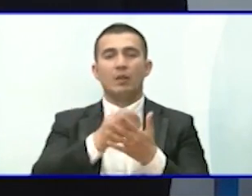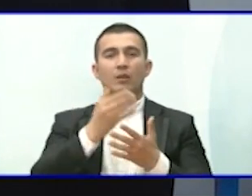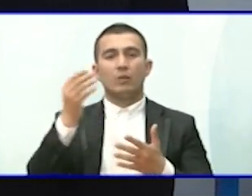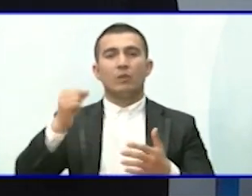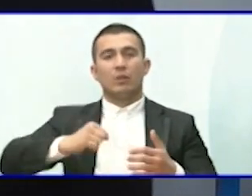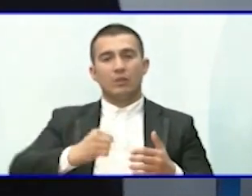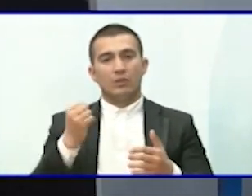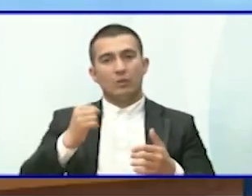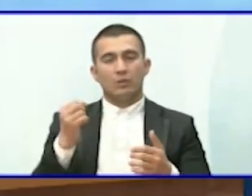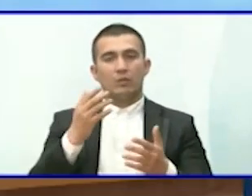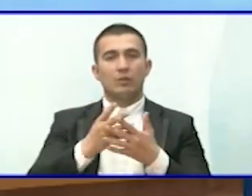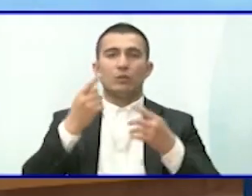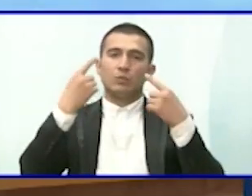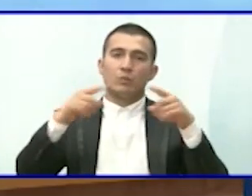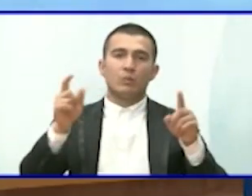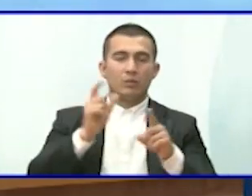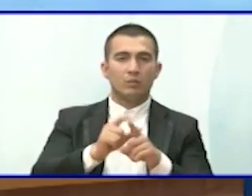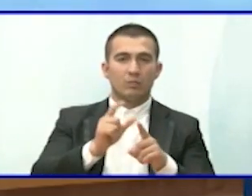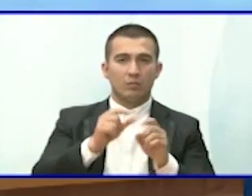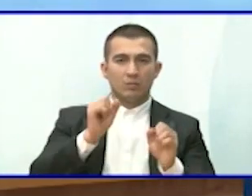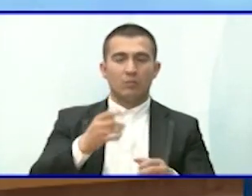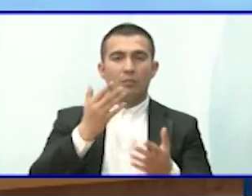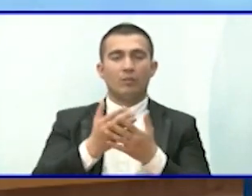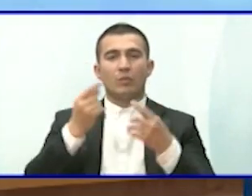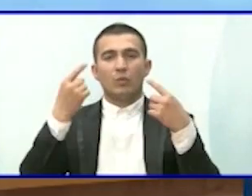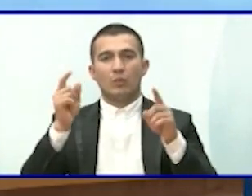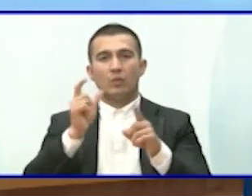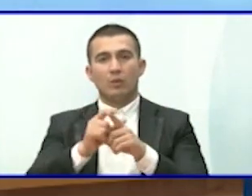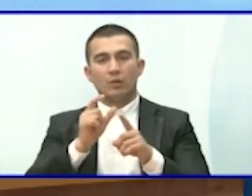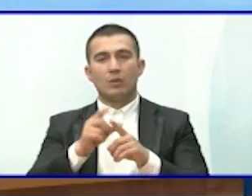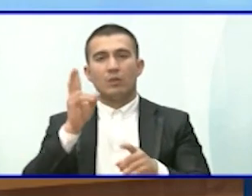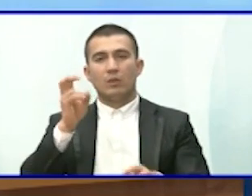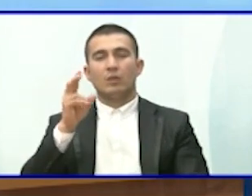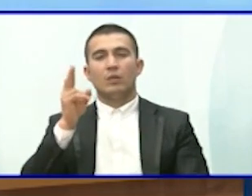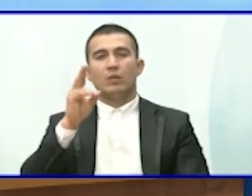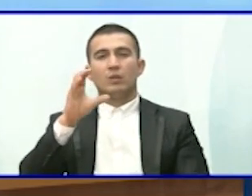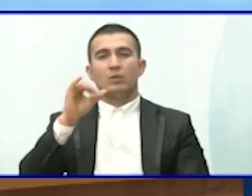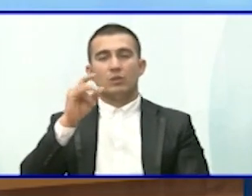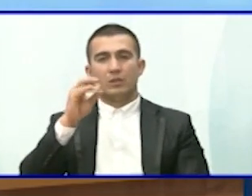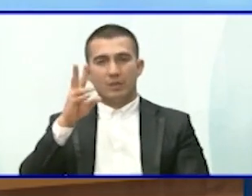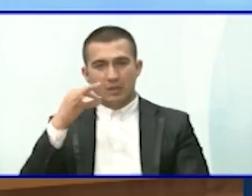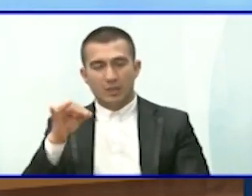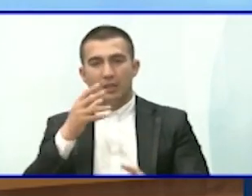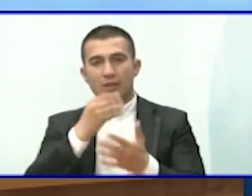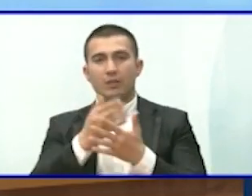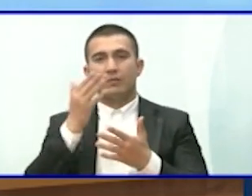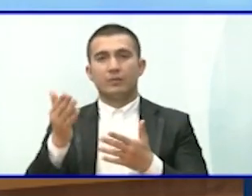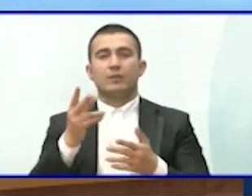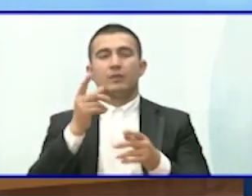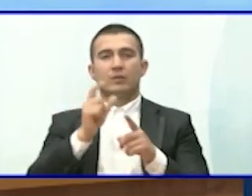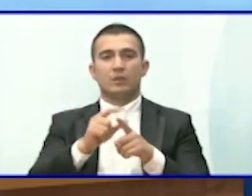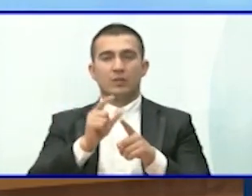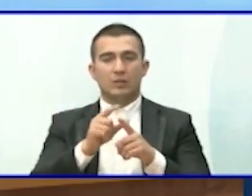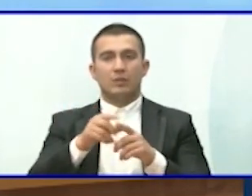друге о друге существительное с предлогом о предложном